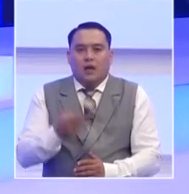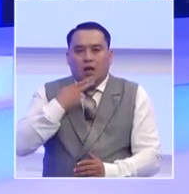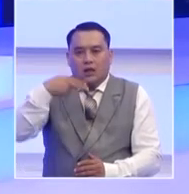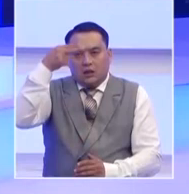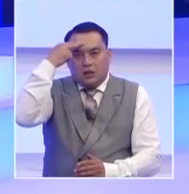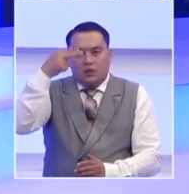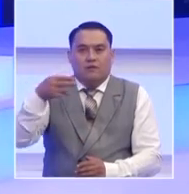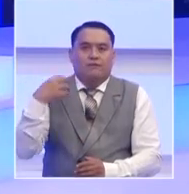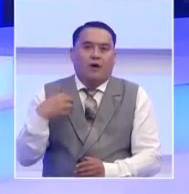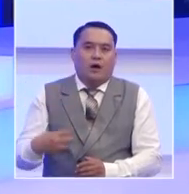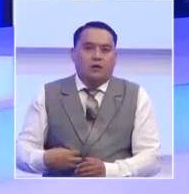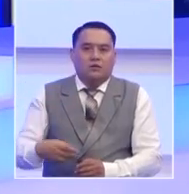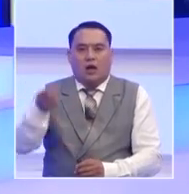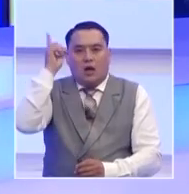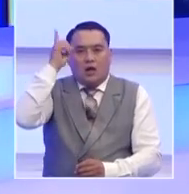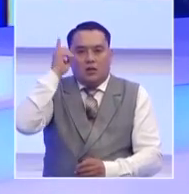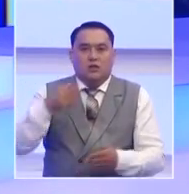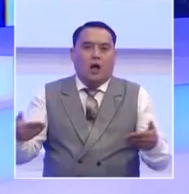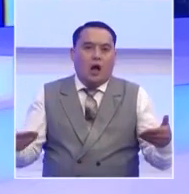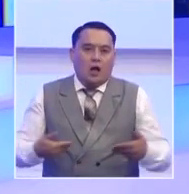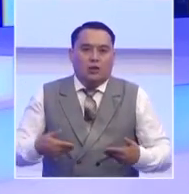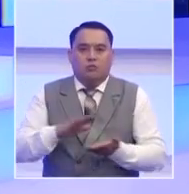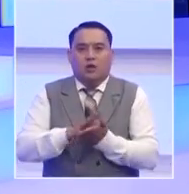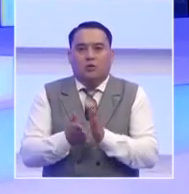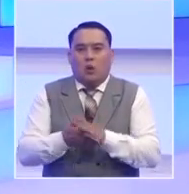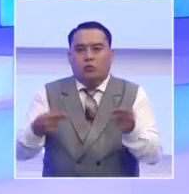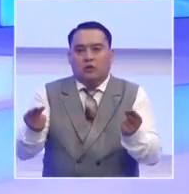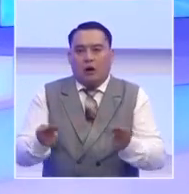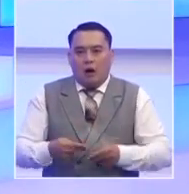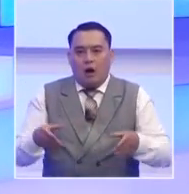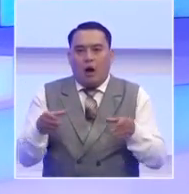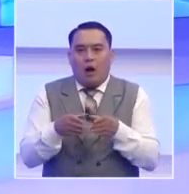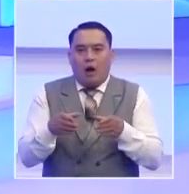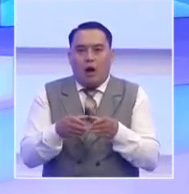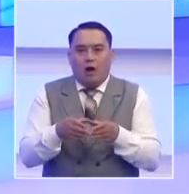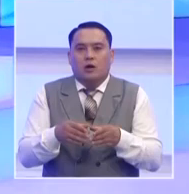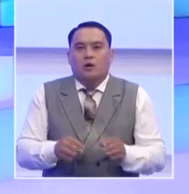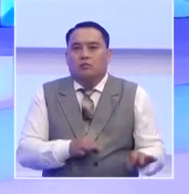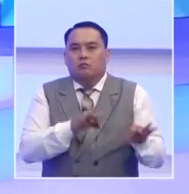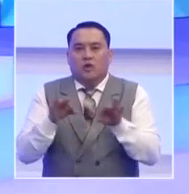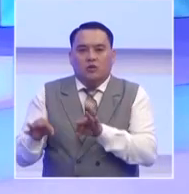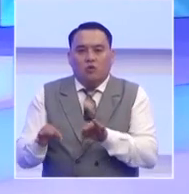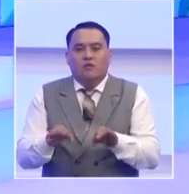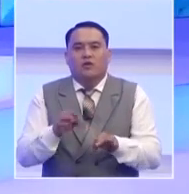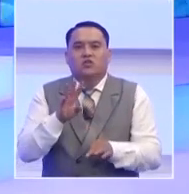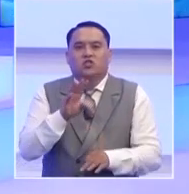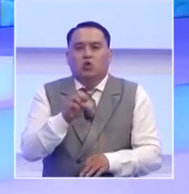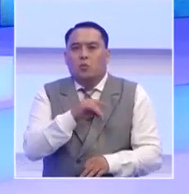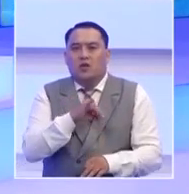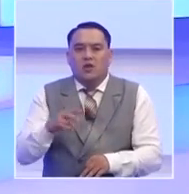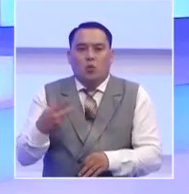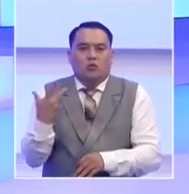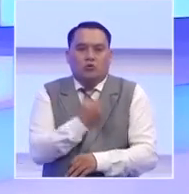Италия, Франция, Германия и Нидерланды подписали соглашение с компанией AstraZeneca на поставку 400 миллионов доз вакцины